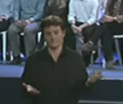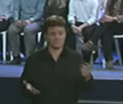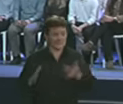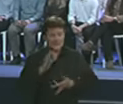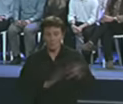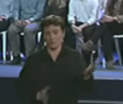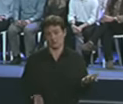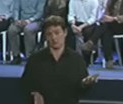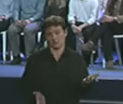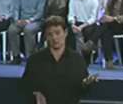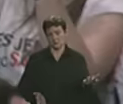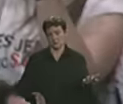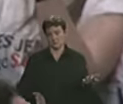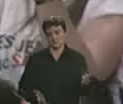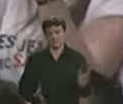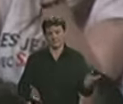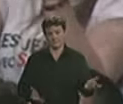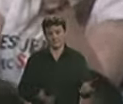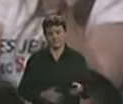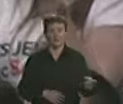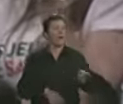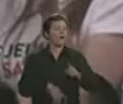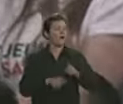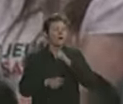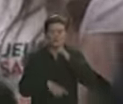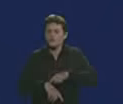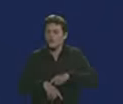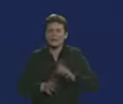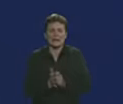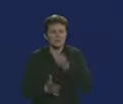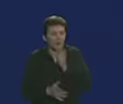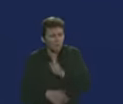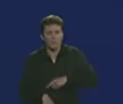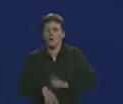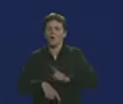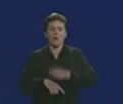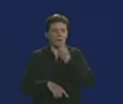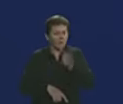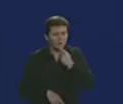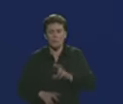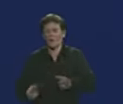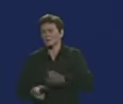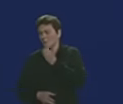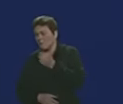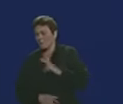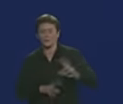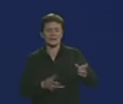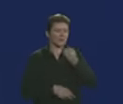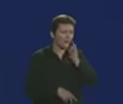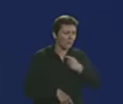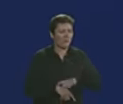l'hypocrisie. Ça n'allait jamais. C'était pas le bon jour. C'était pas le bon média. C'était pas la bonne